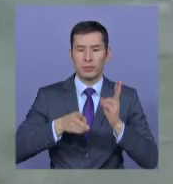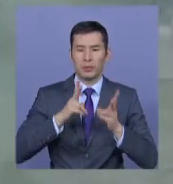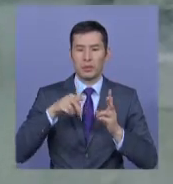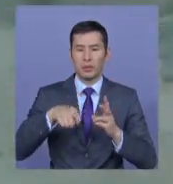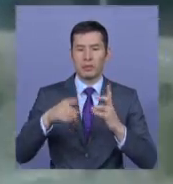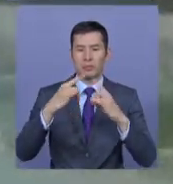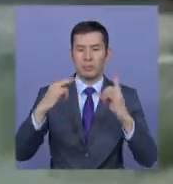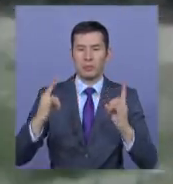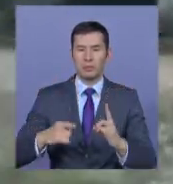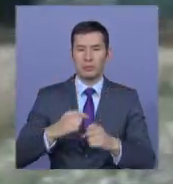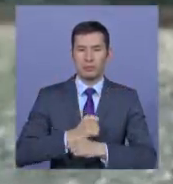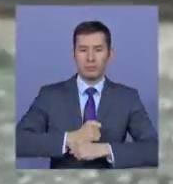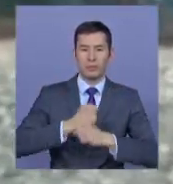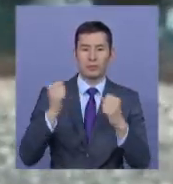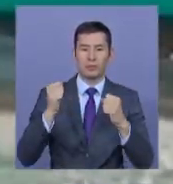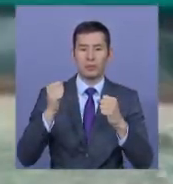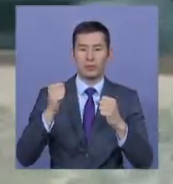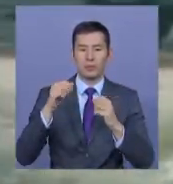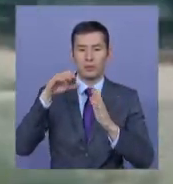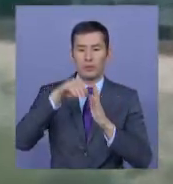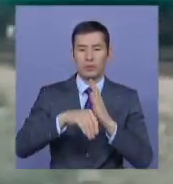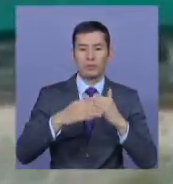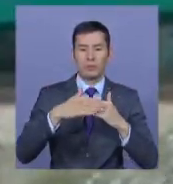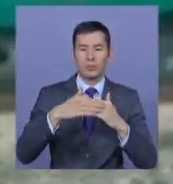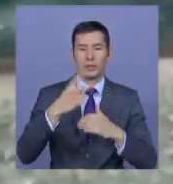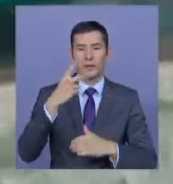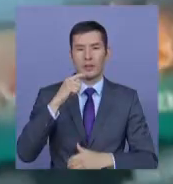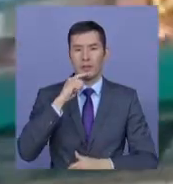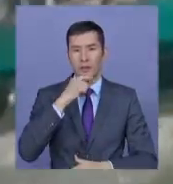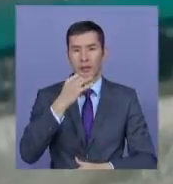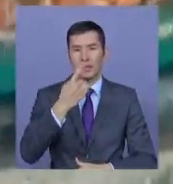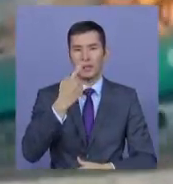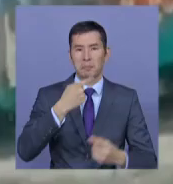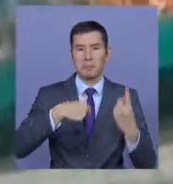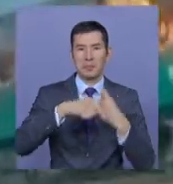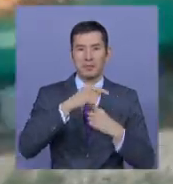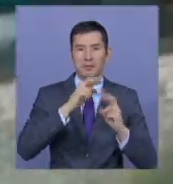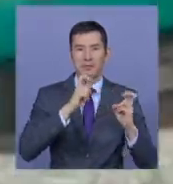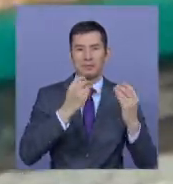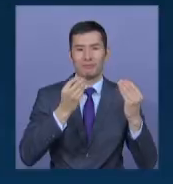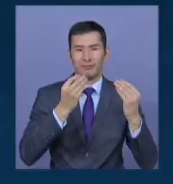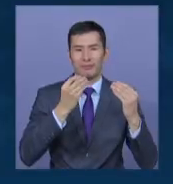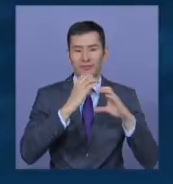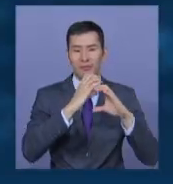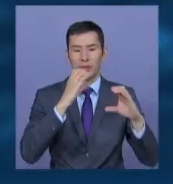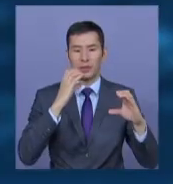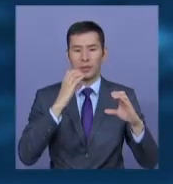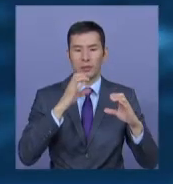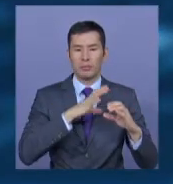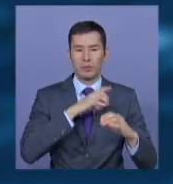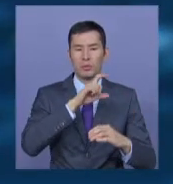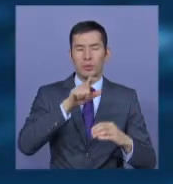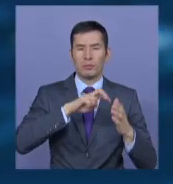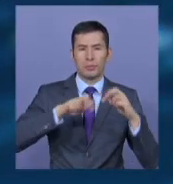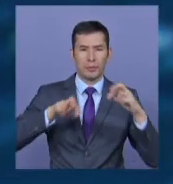жарылуы салдарынан шыққан дейді. От пойыздағы 2 эконом класты және 1 бизнес класты шарпыған. Біразы пойыздан секіріп қашып